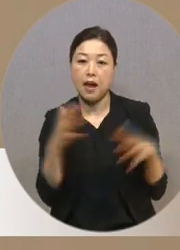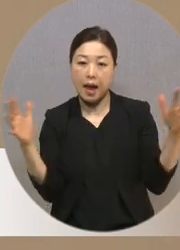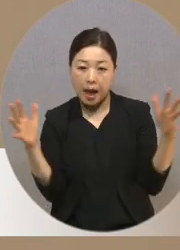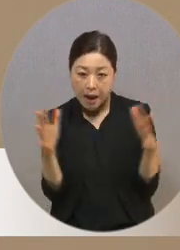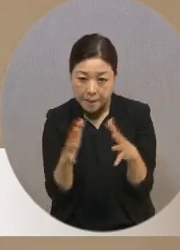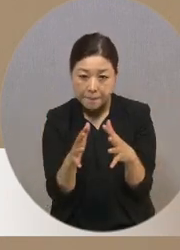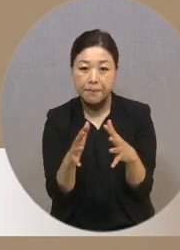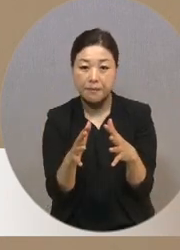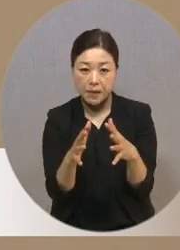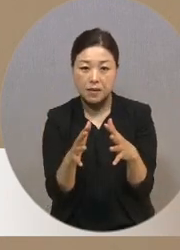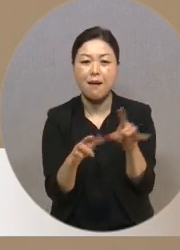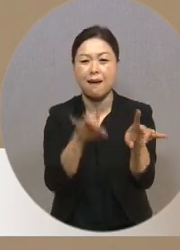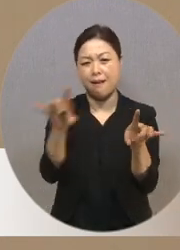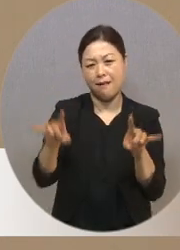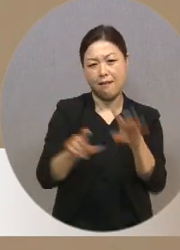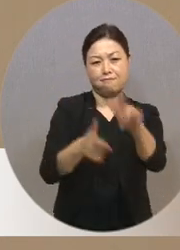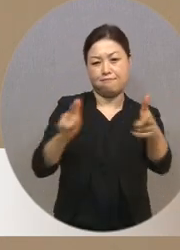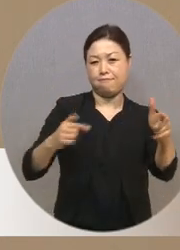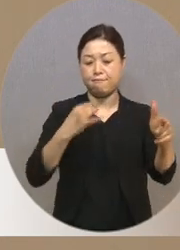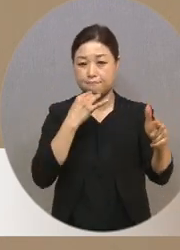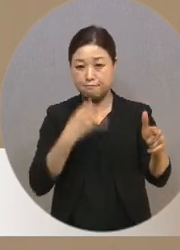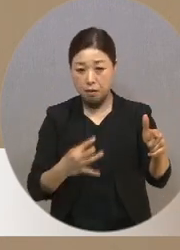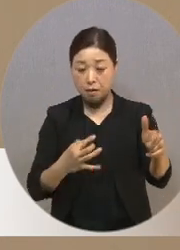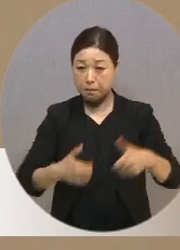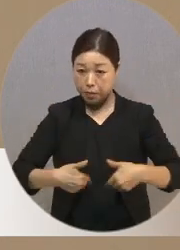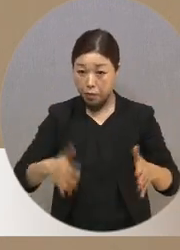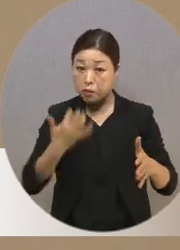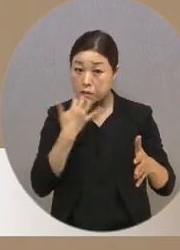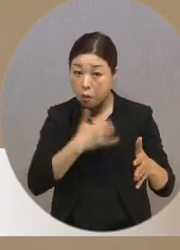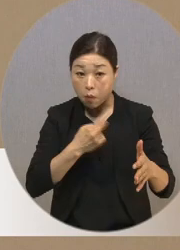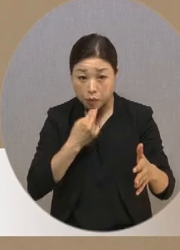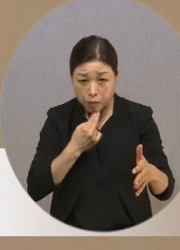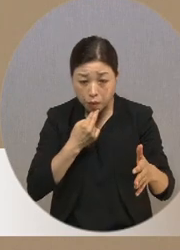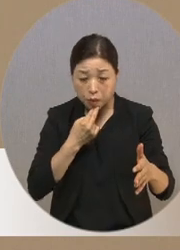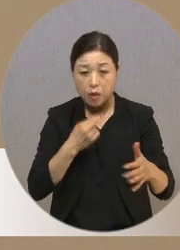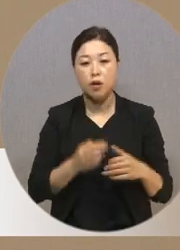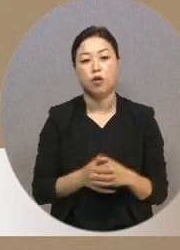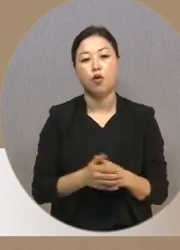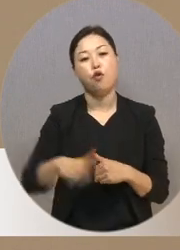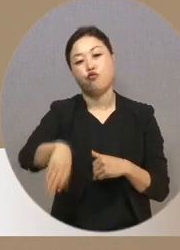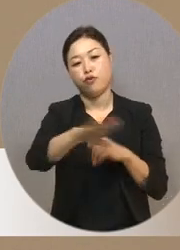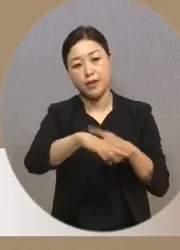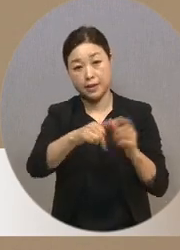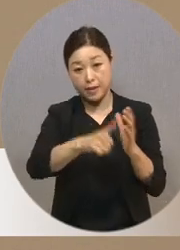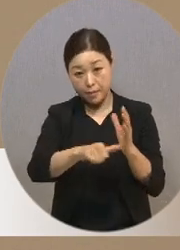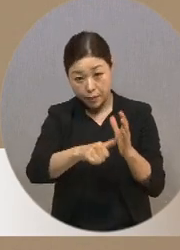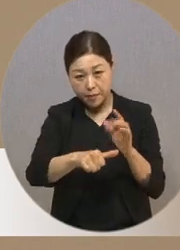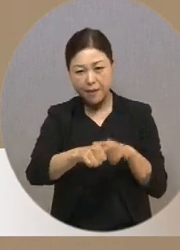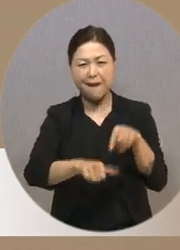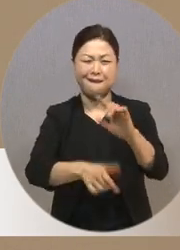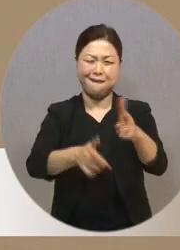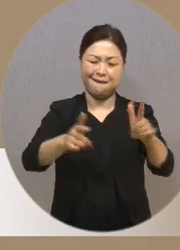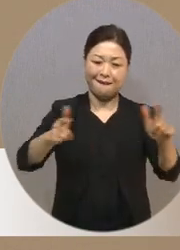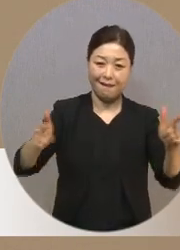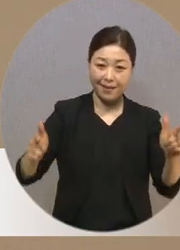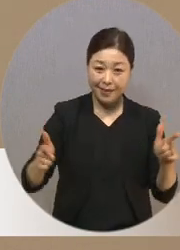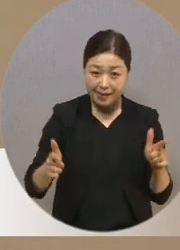우리는 색다른 물감일 뿐 쓸모없는 색은 없어서 우리들의 작품은 모두